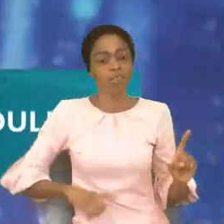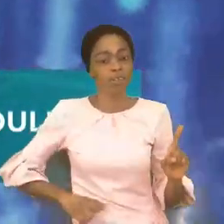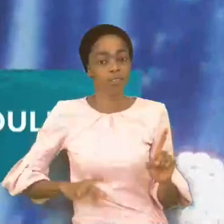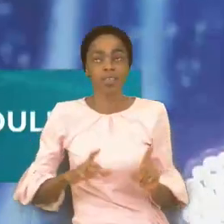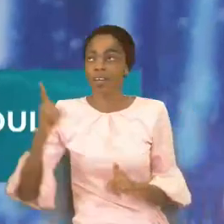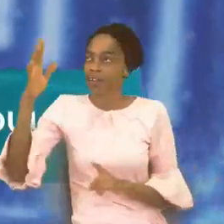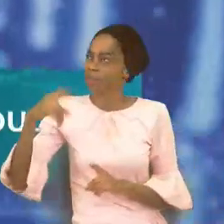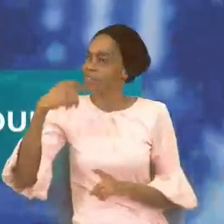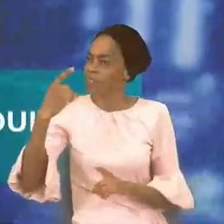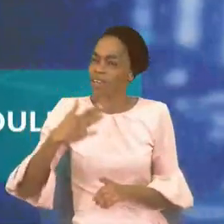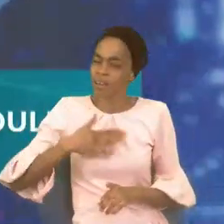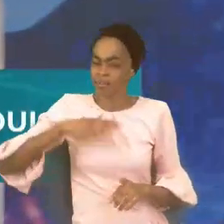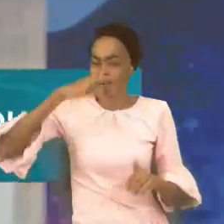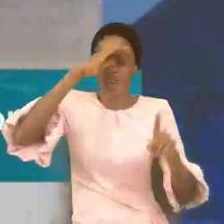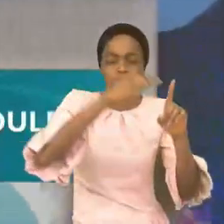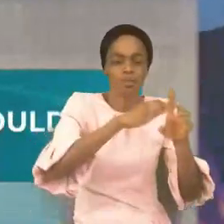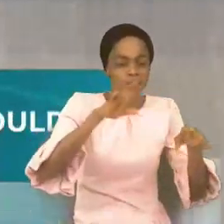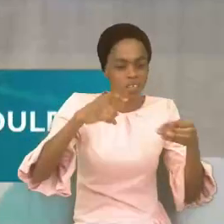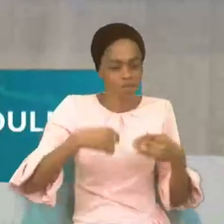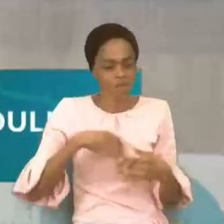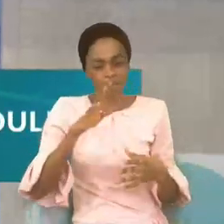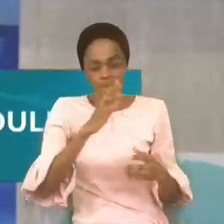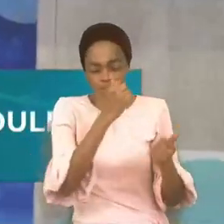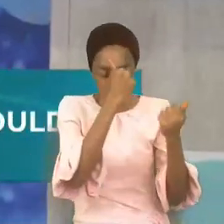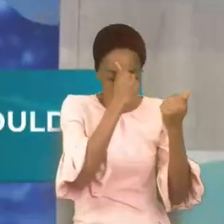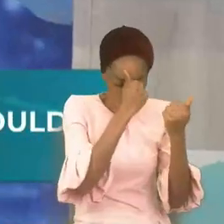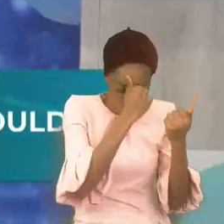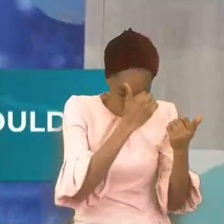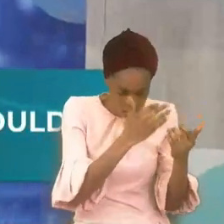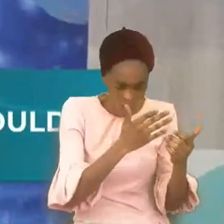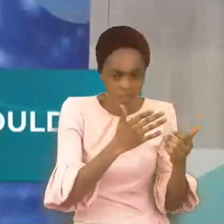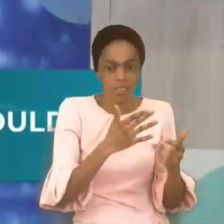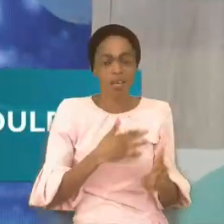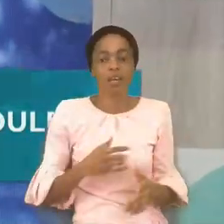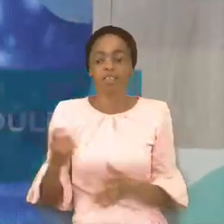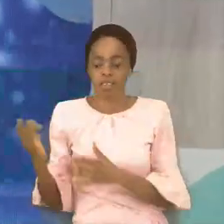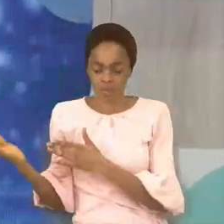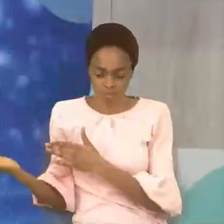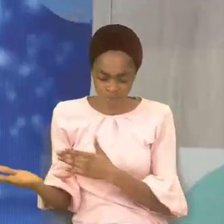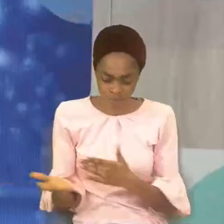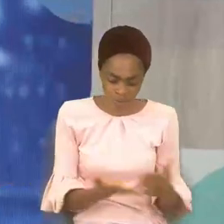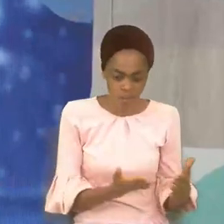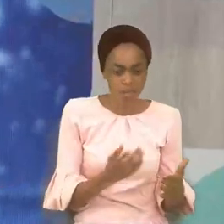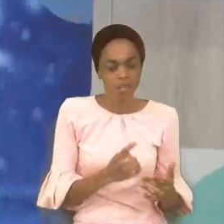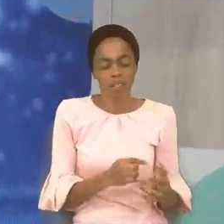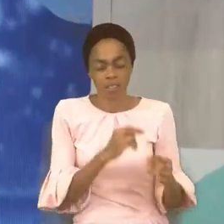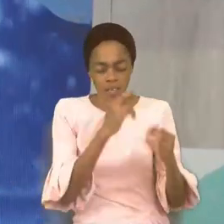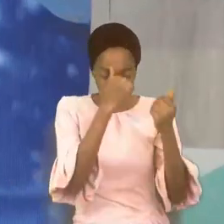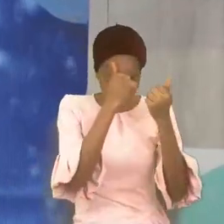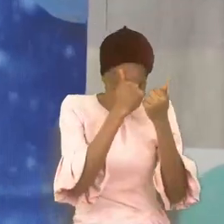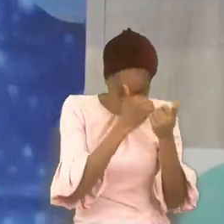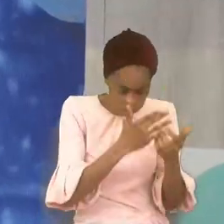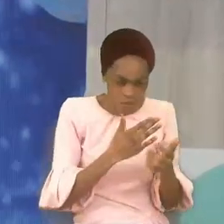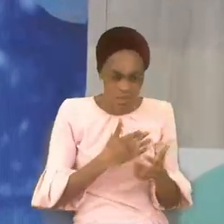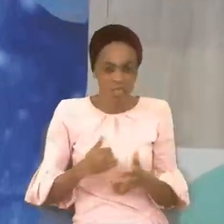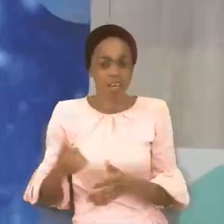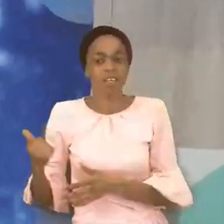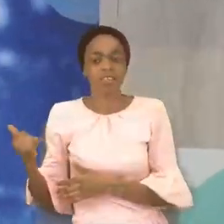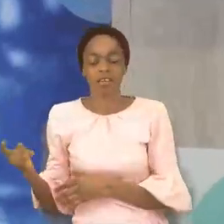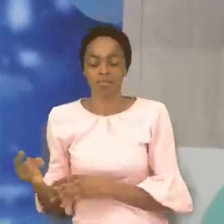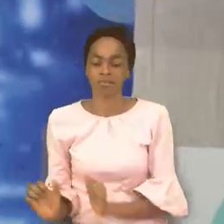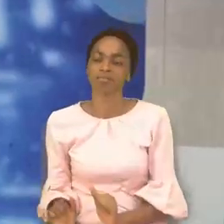l'autel. Mon fils, donne-moi ta loyauté. Ils ont amené leur loyauté, leur conviction,